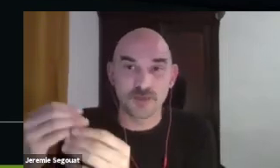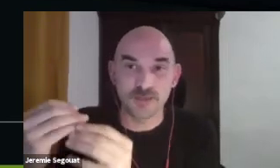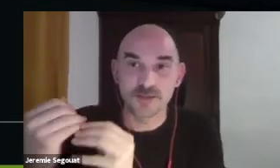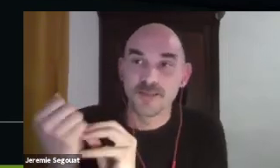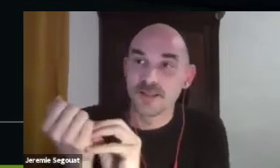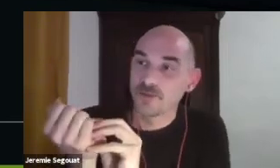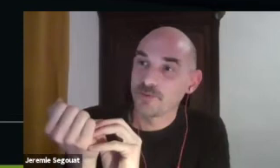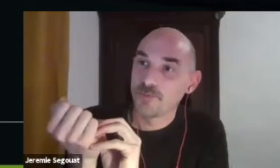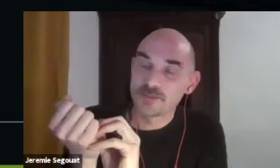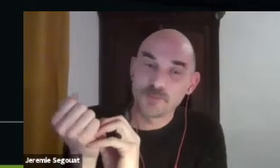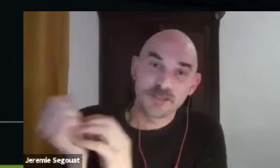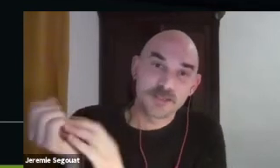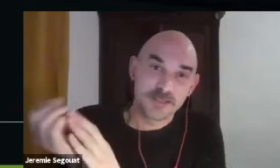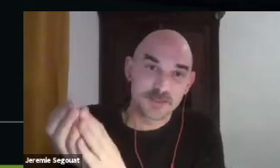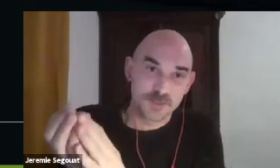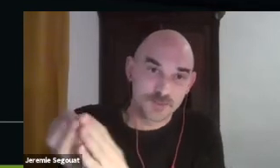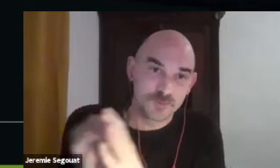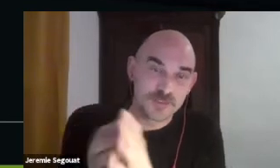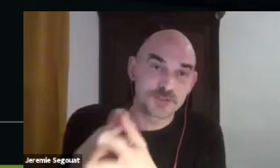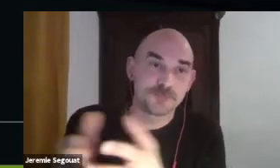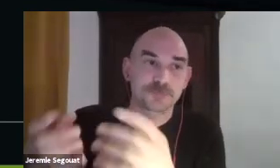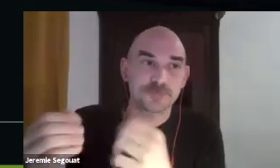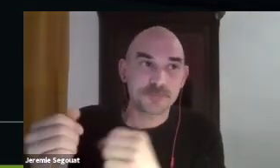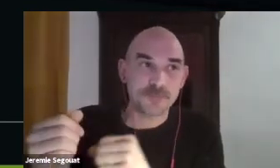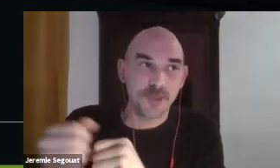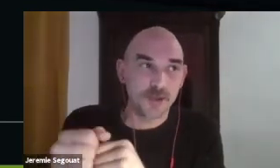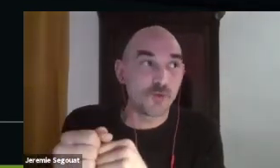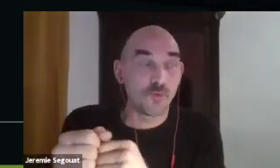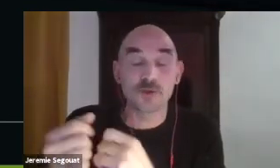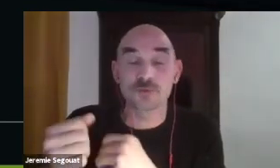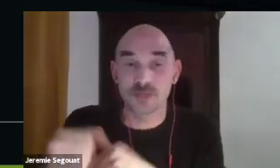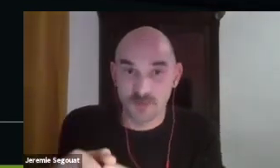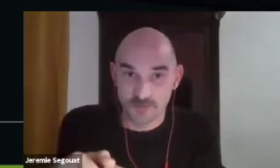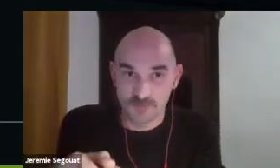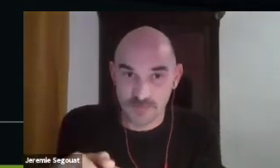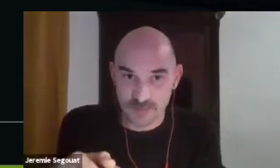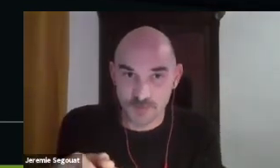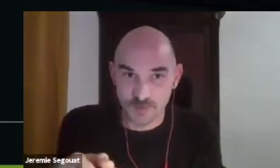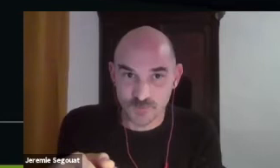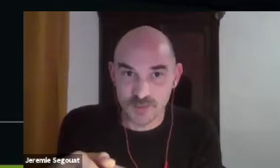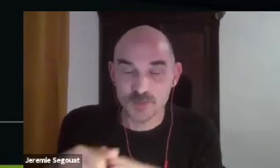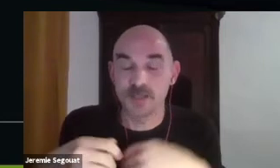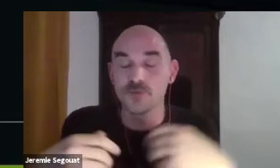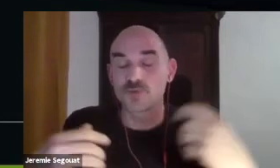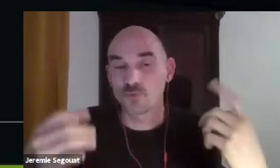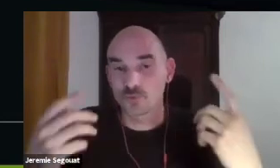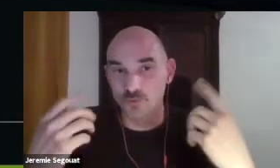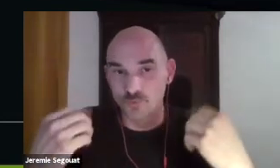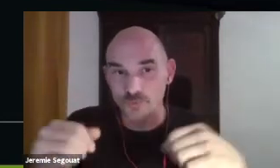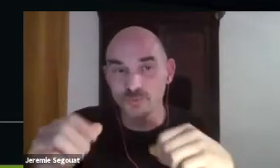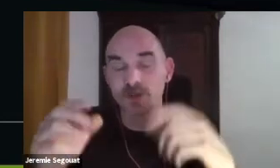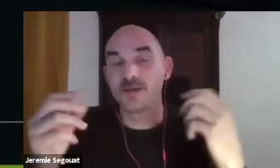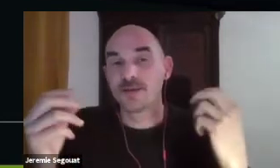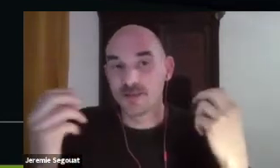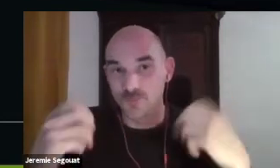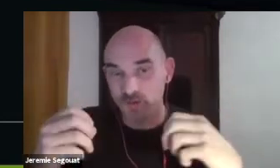tout ce qui va être par exemple les expressions du visage alors on va conserver les expressions du visage mais elles ne seront seront